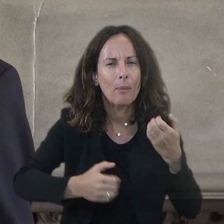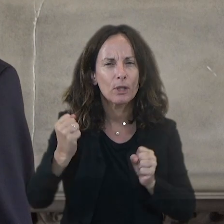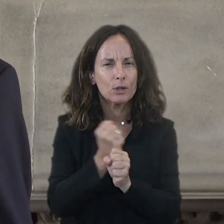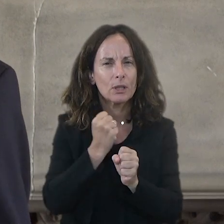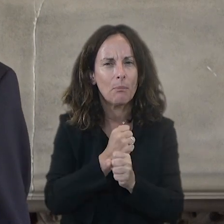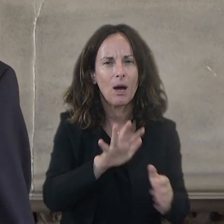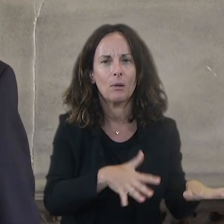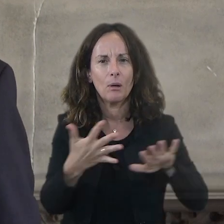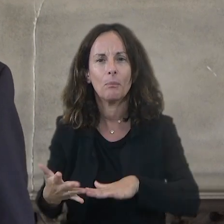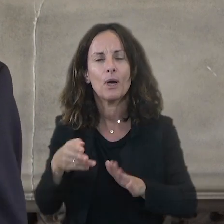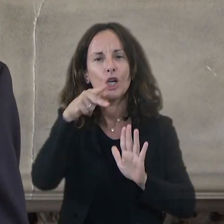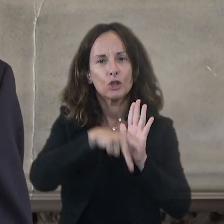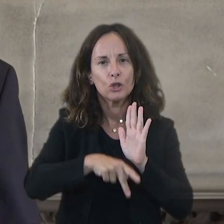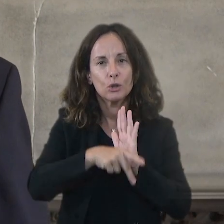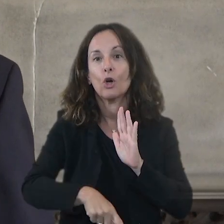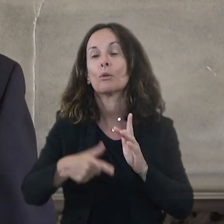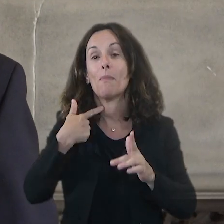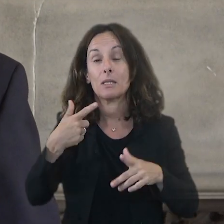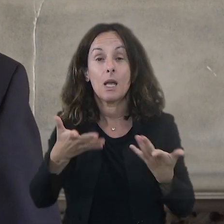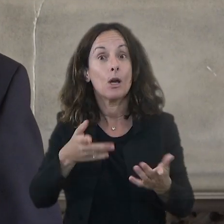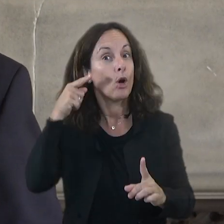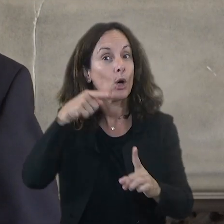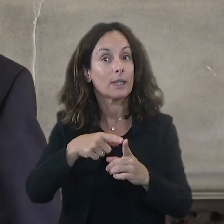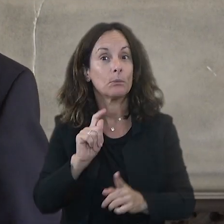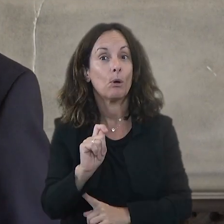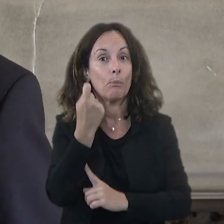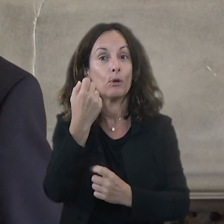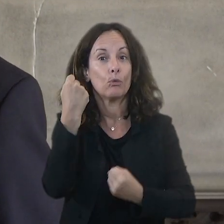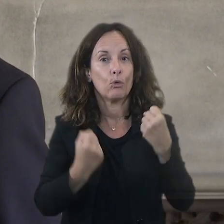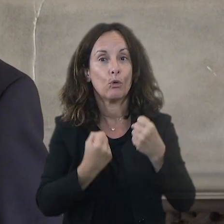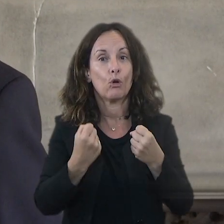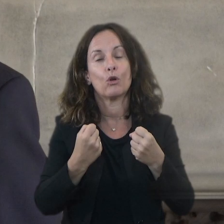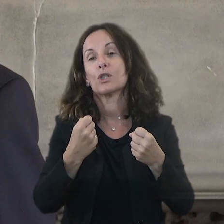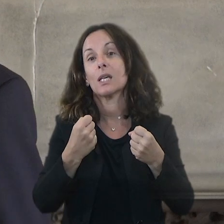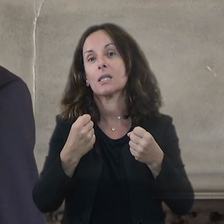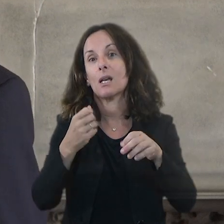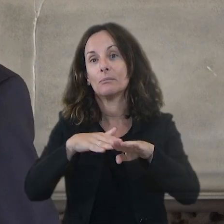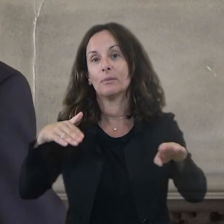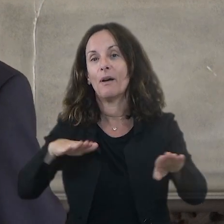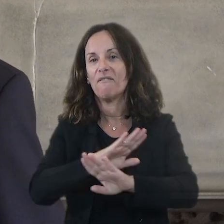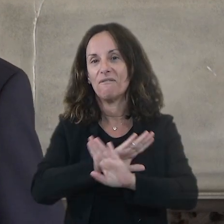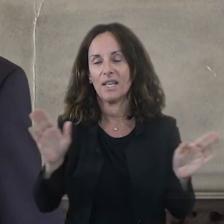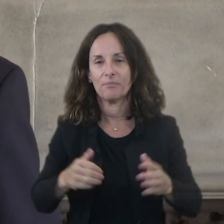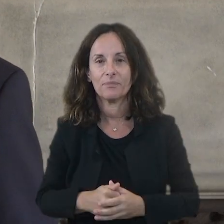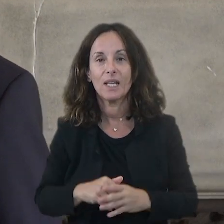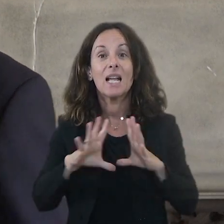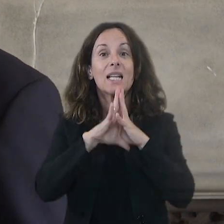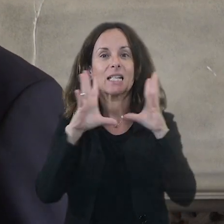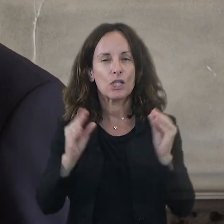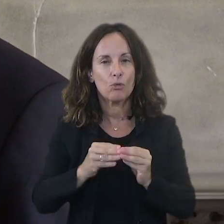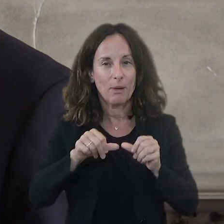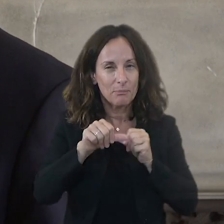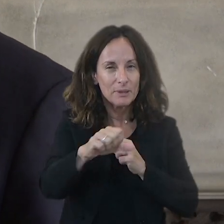conjunta, l'objectiu que és desembossar les carreteres de Mallorca no serà una realitat. Per tant, farem feina